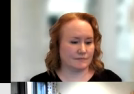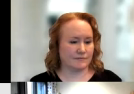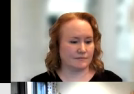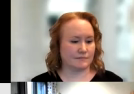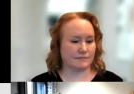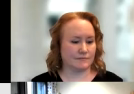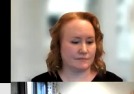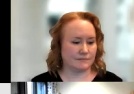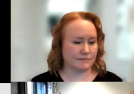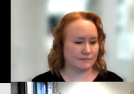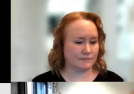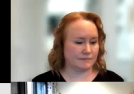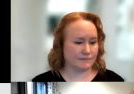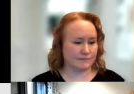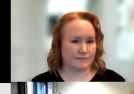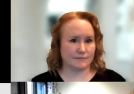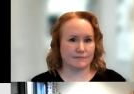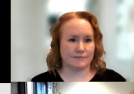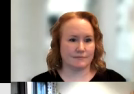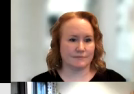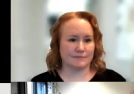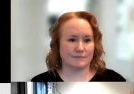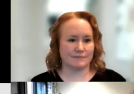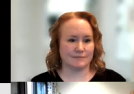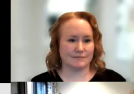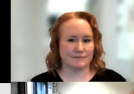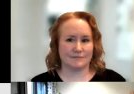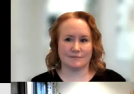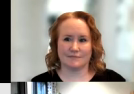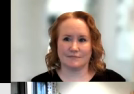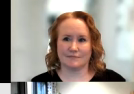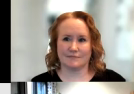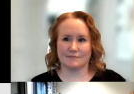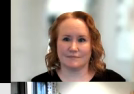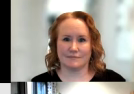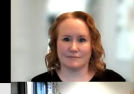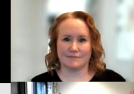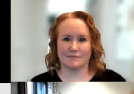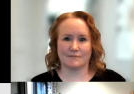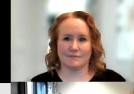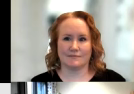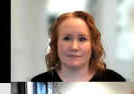om tilgjengelighetserklæring og webdirektivet. Og det mulig å sende spørsmål